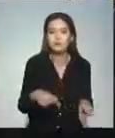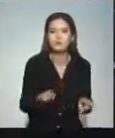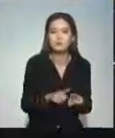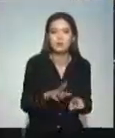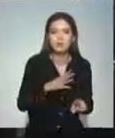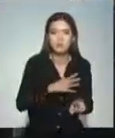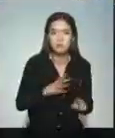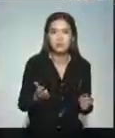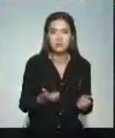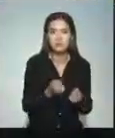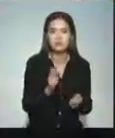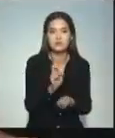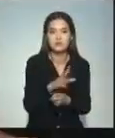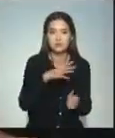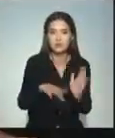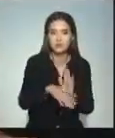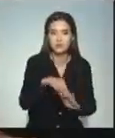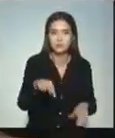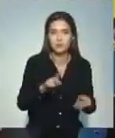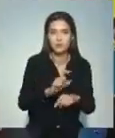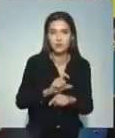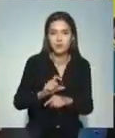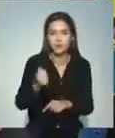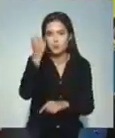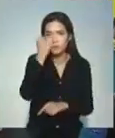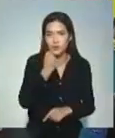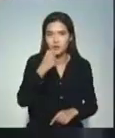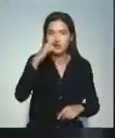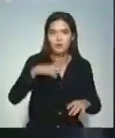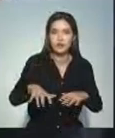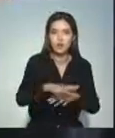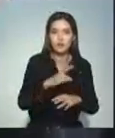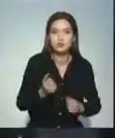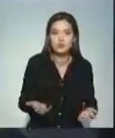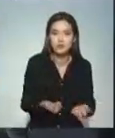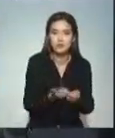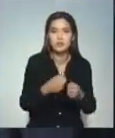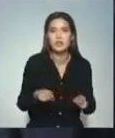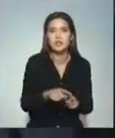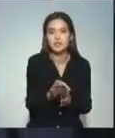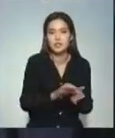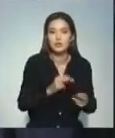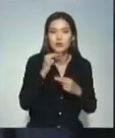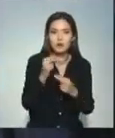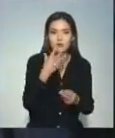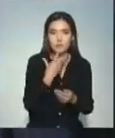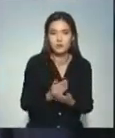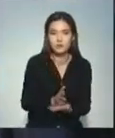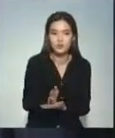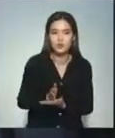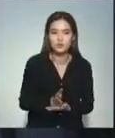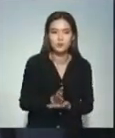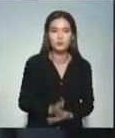был выдвинут на выборы. Взяв слово, Токаев поблагодарил казахстанцев за доверие и тут же обратился к своим сторонникам.